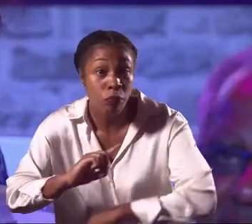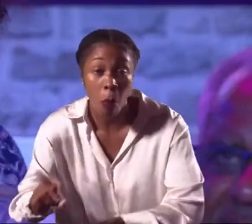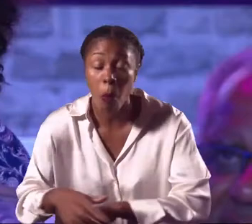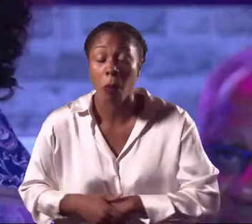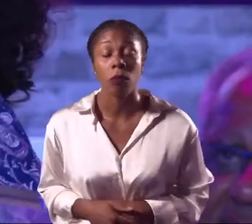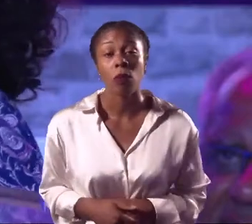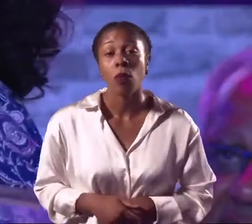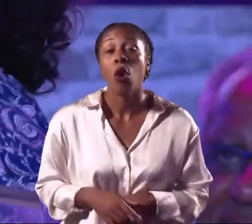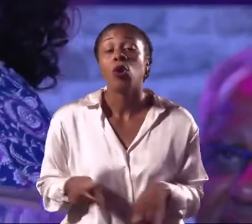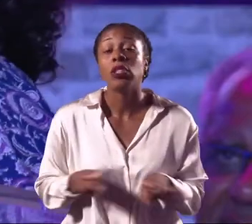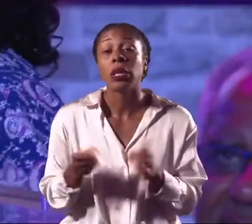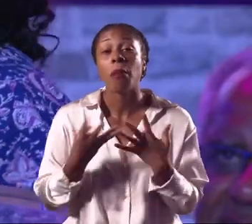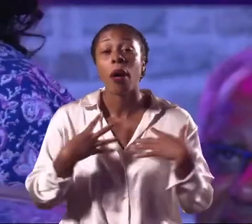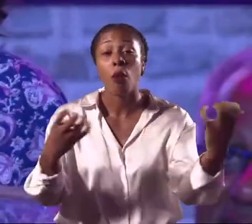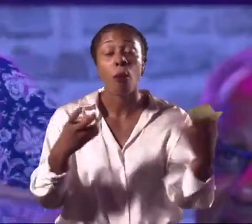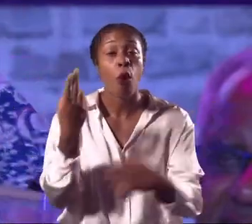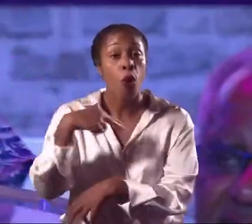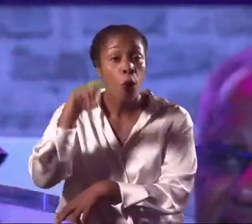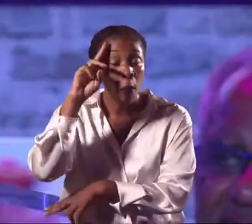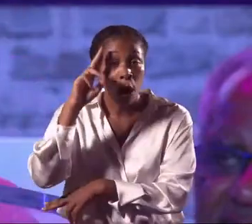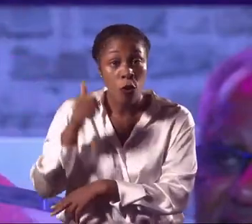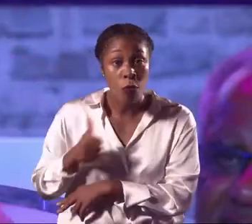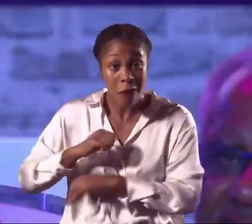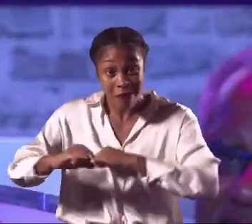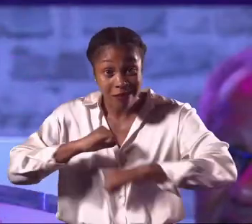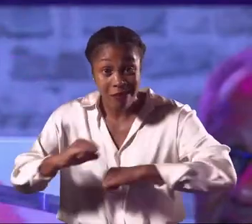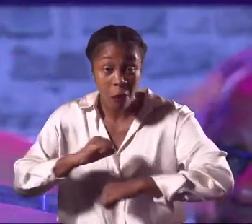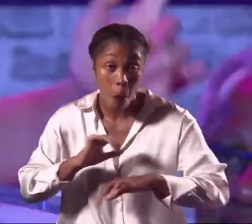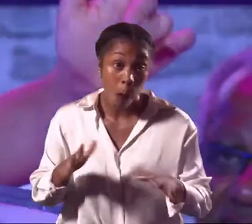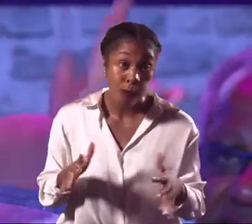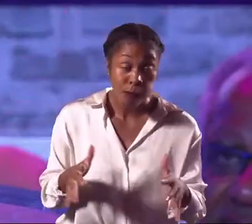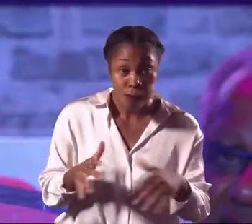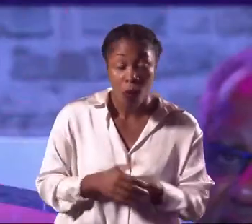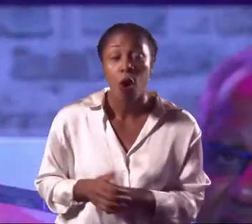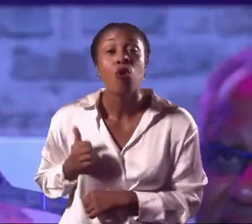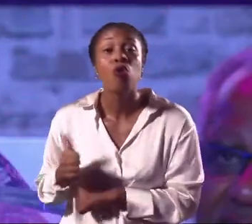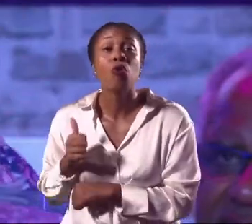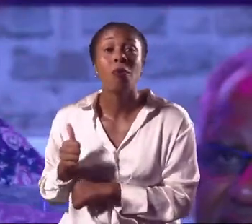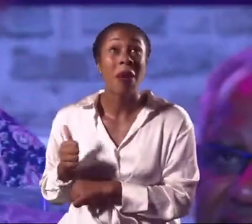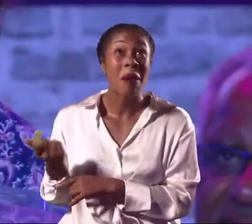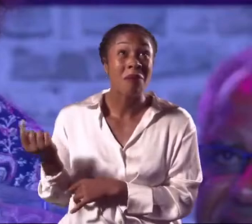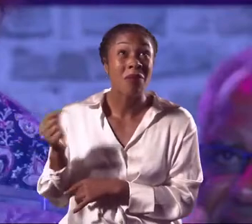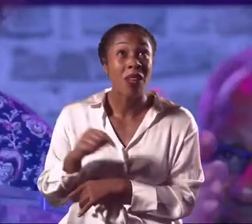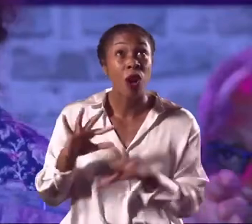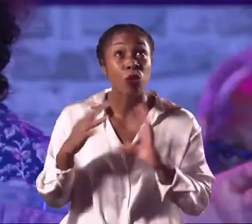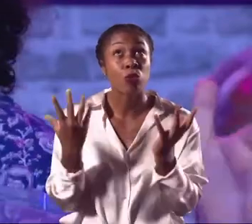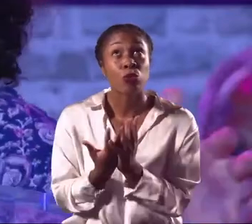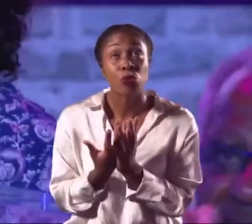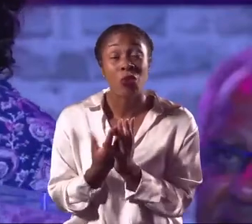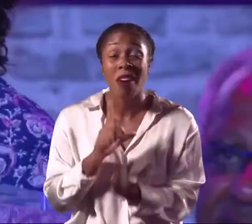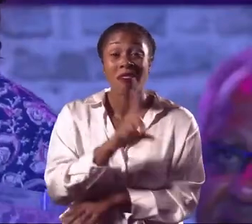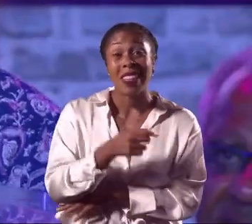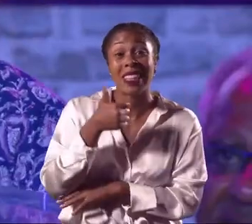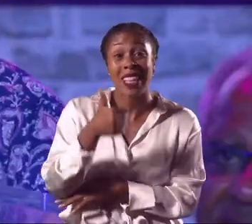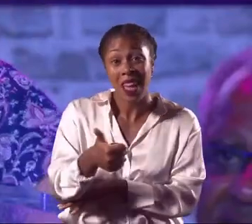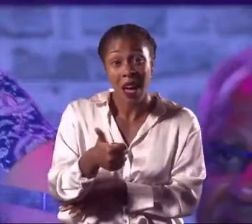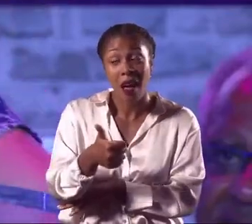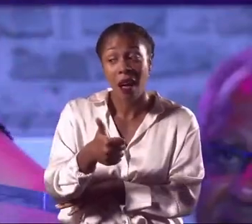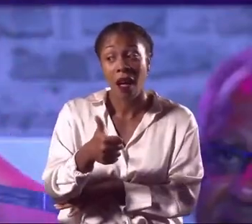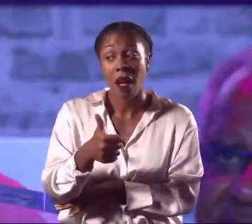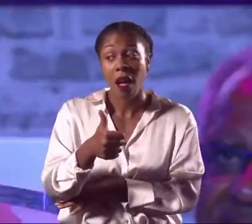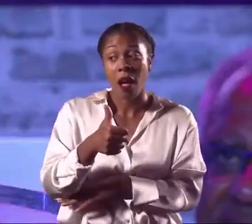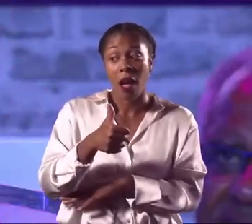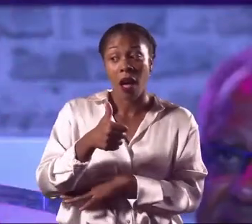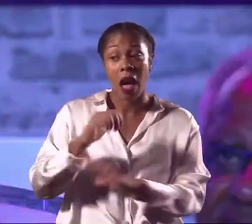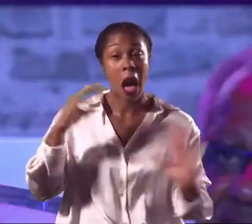de manière générale au Parlement européen, puisqu'il a réussi à déposer en tout et pour tout, en 5 ans de mandat, 21 amendements.